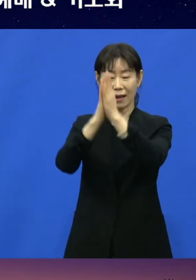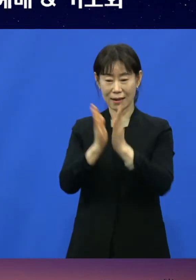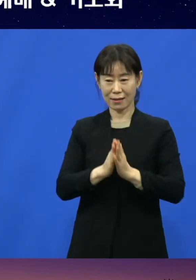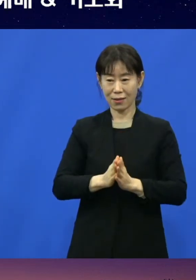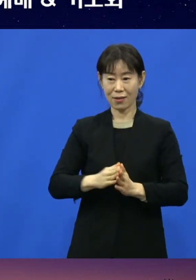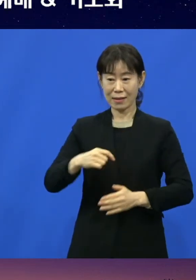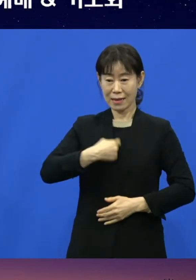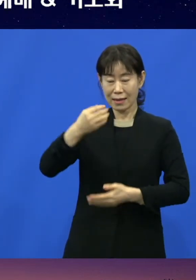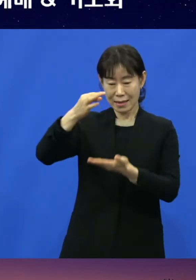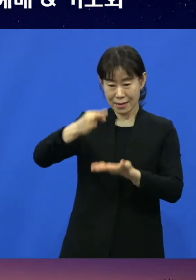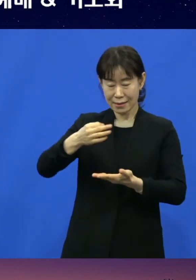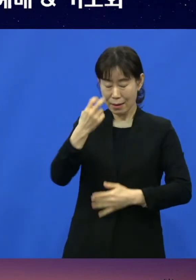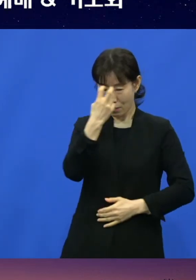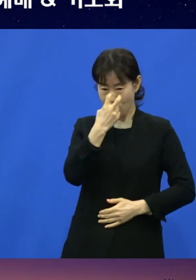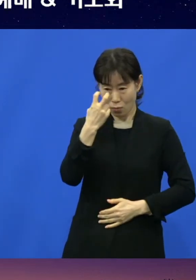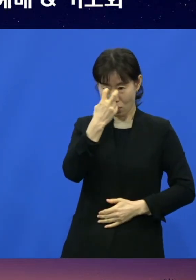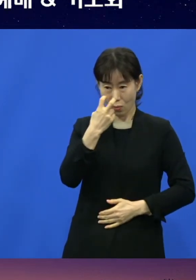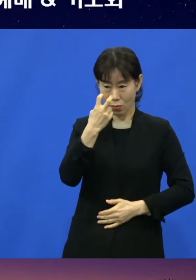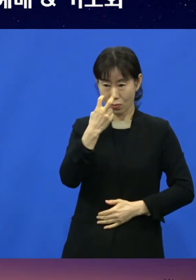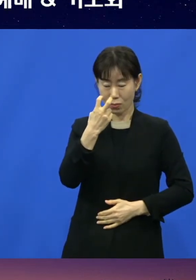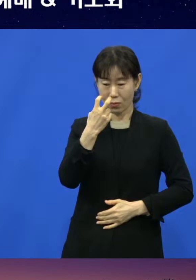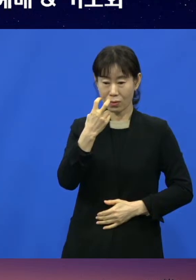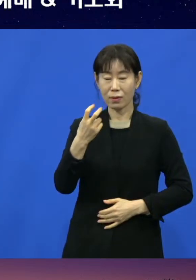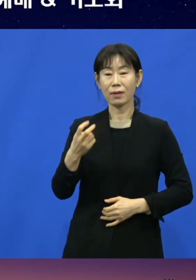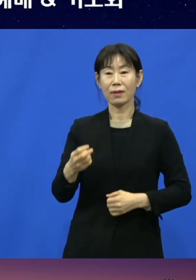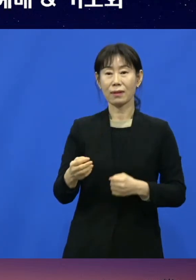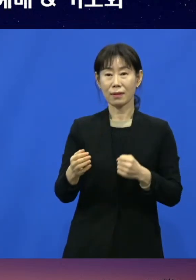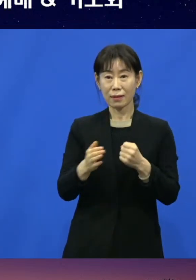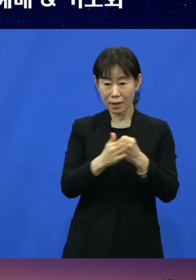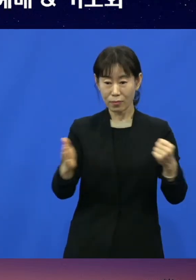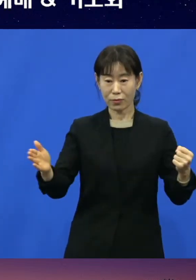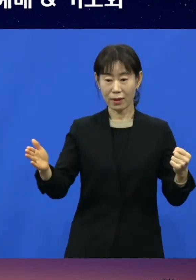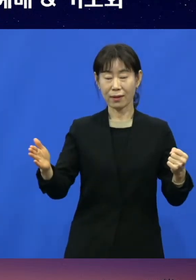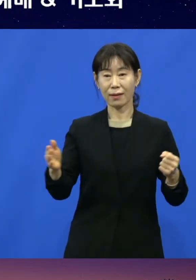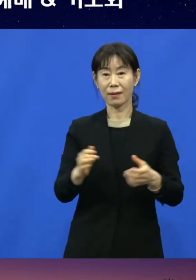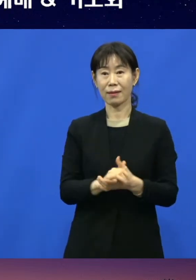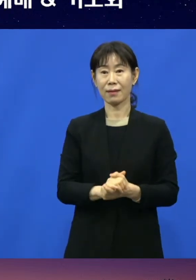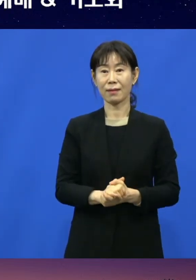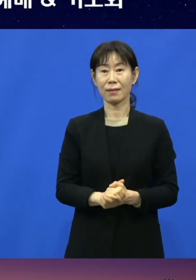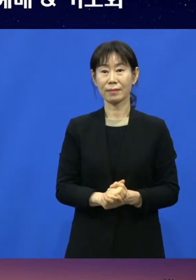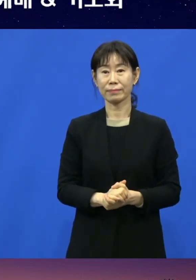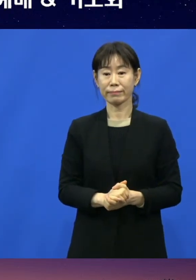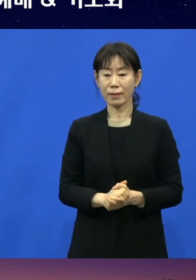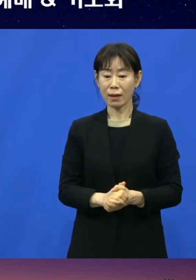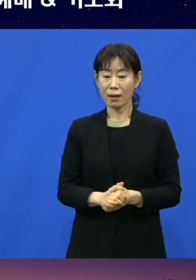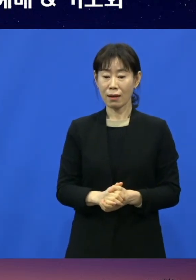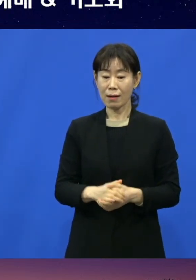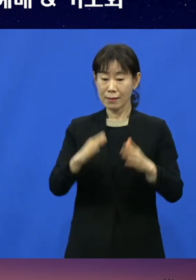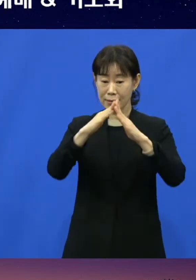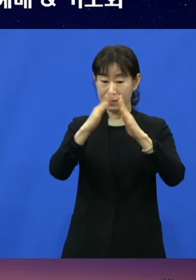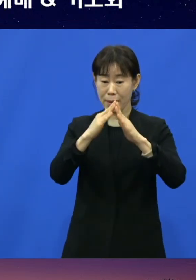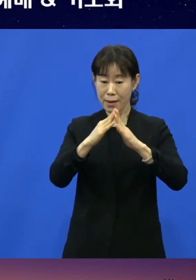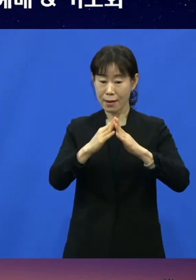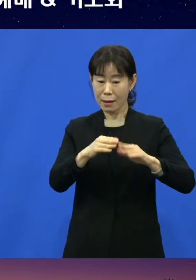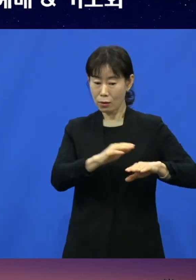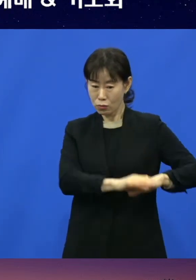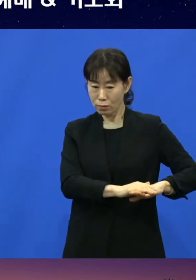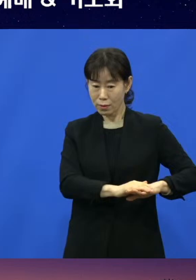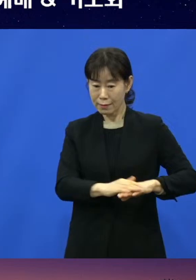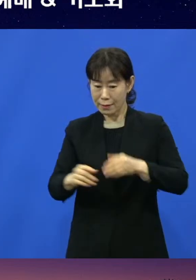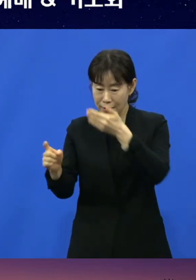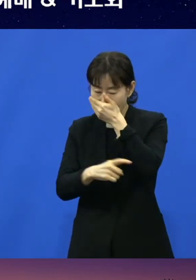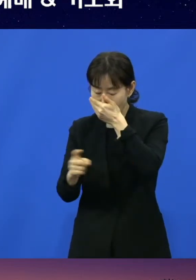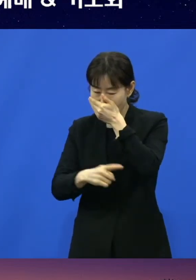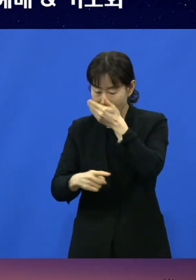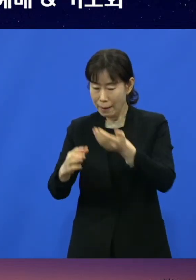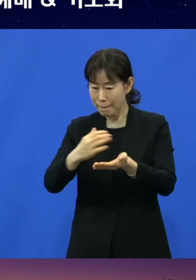시대. 그런 시대는 자칫 잘못 가지고 있으면 강도가 오면 다 빼앗겨 버리잖아요. 그러니까 이제 땅에 이제 묻어두는